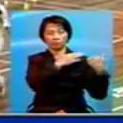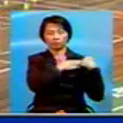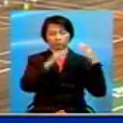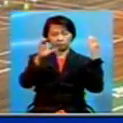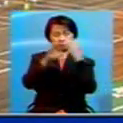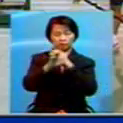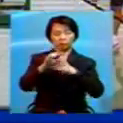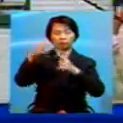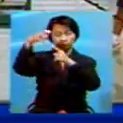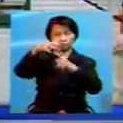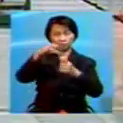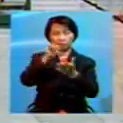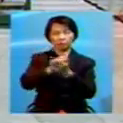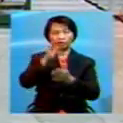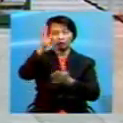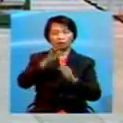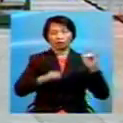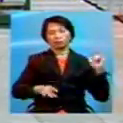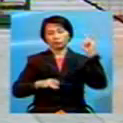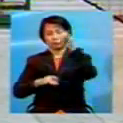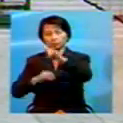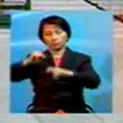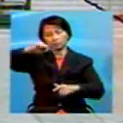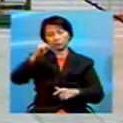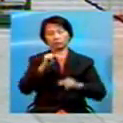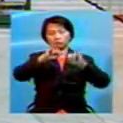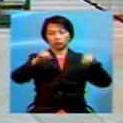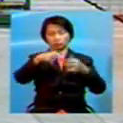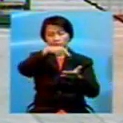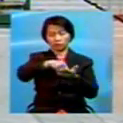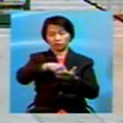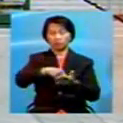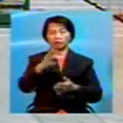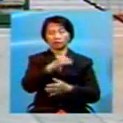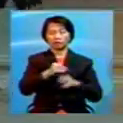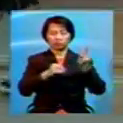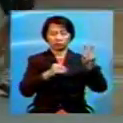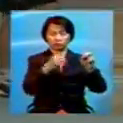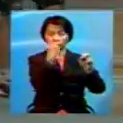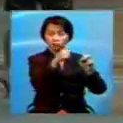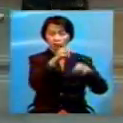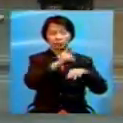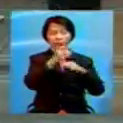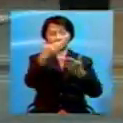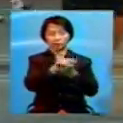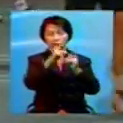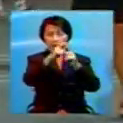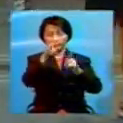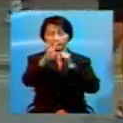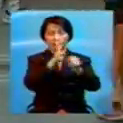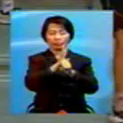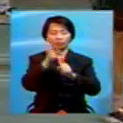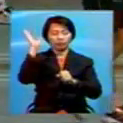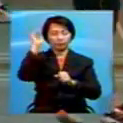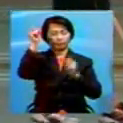badmintonara ersbut dan akan berlepas ke glasg pada jumaat ini pada edisi 2010 di New Dai 4 tahun lalu badminton